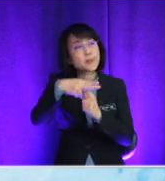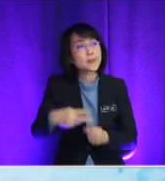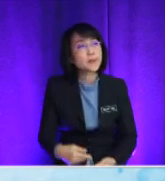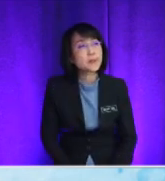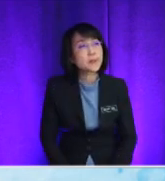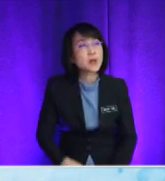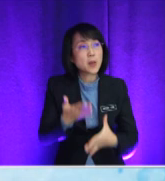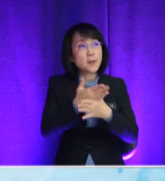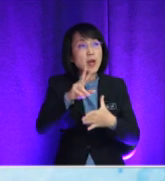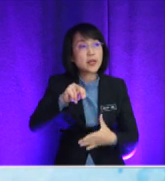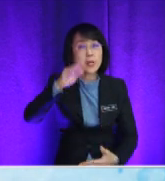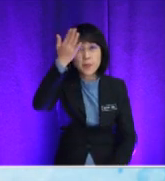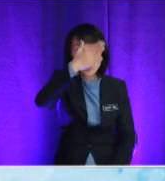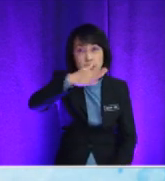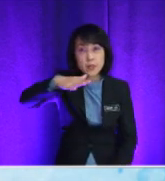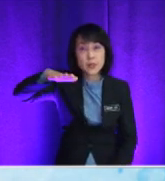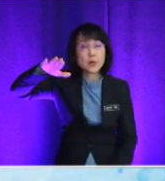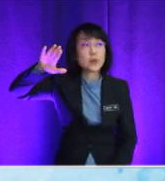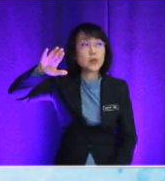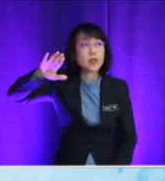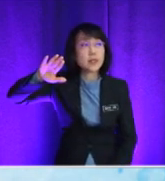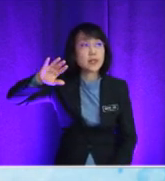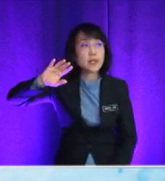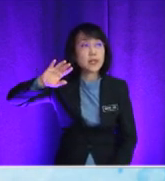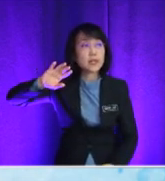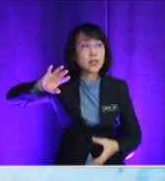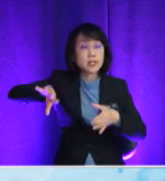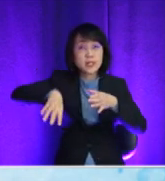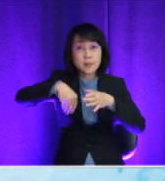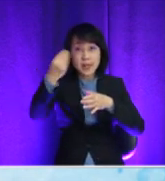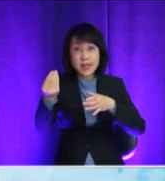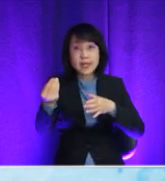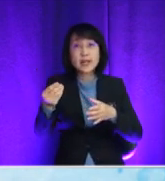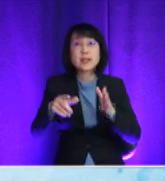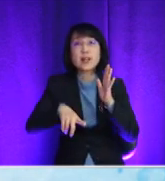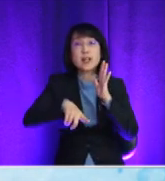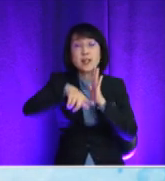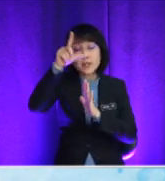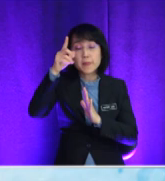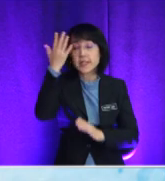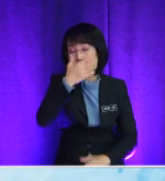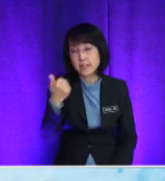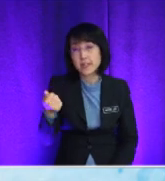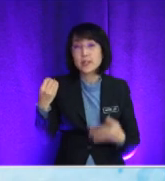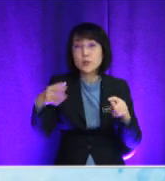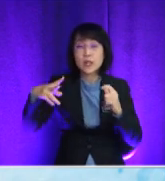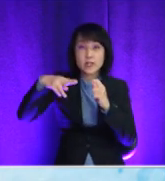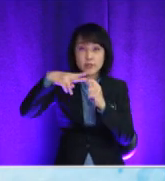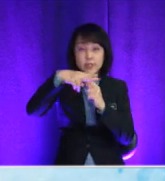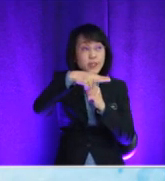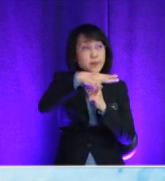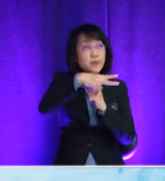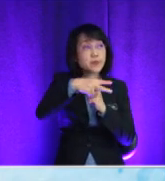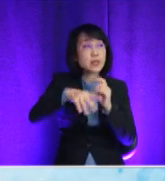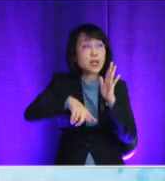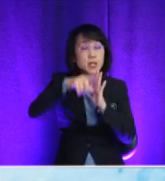melengkung ini bila kita terbalikkan nanti dia lebih cantik oke sudah trim kita perlu